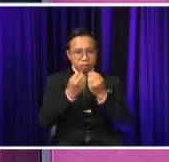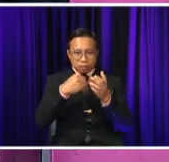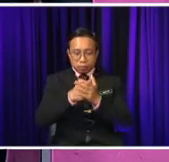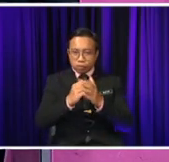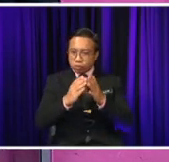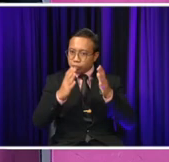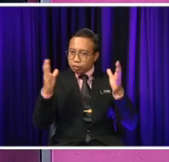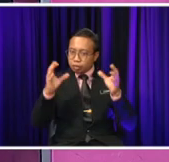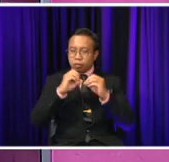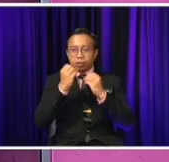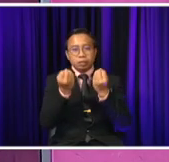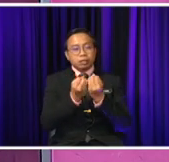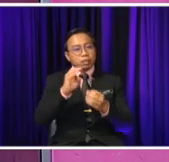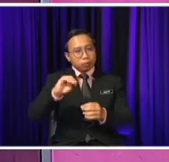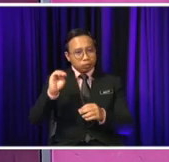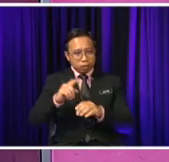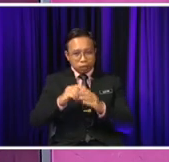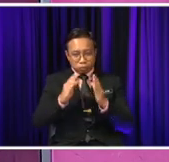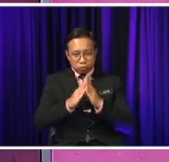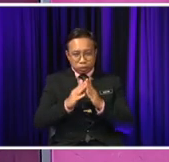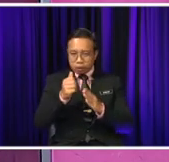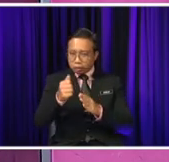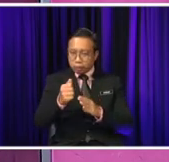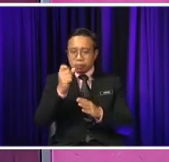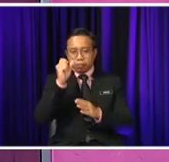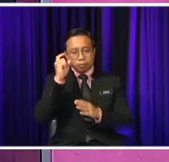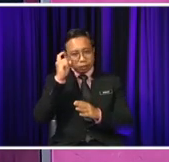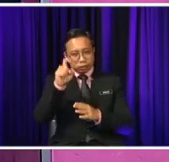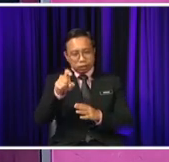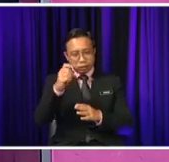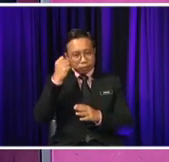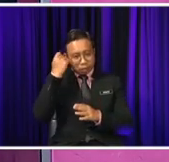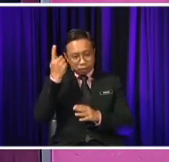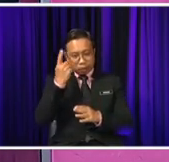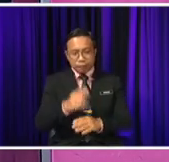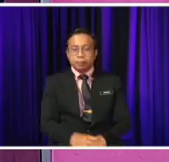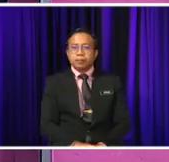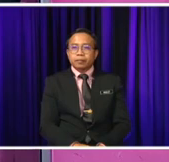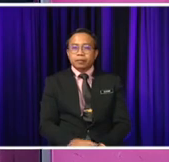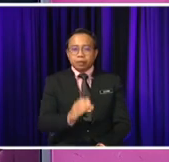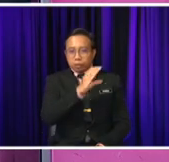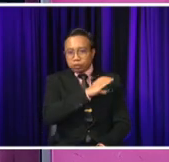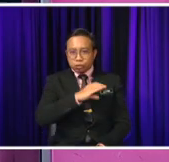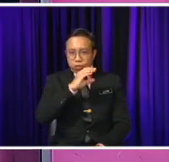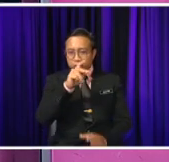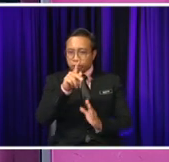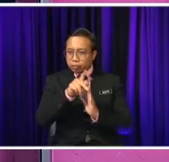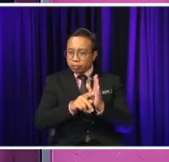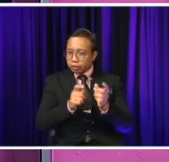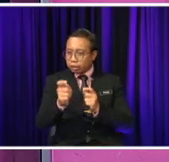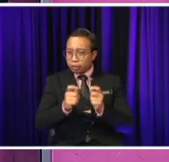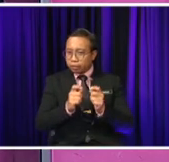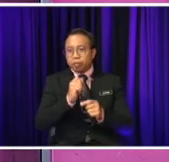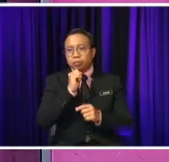oke di sini murid-murid di rumah Anda juga perlu memahami tentang tabir Bukan